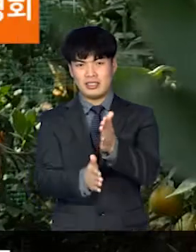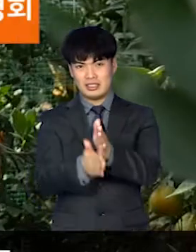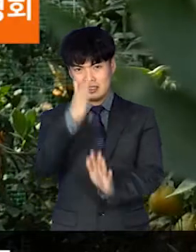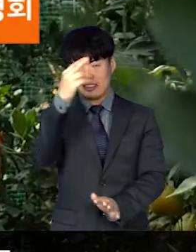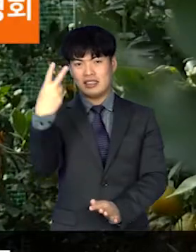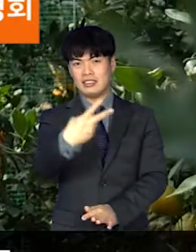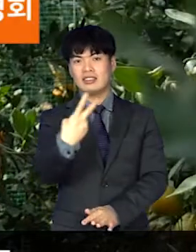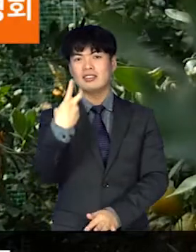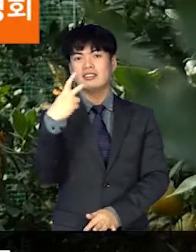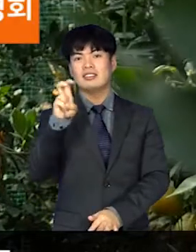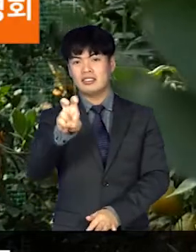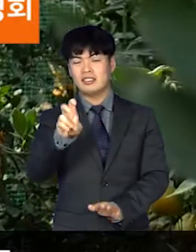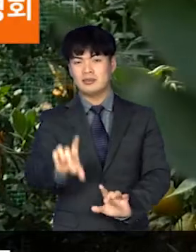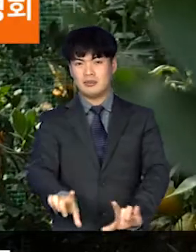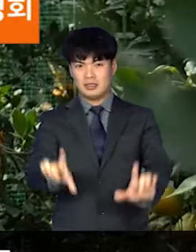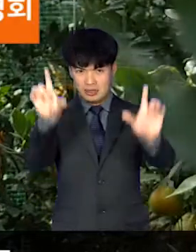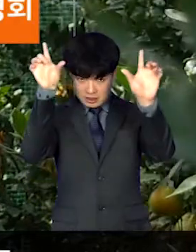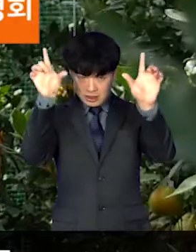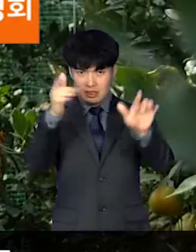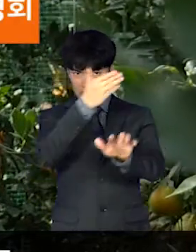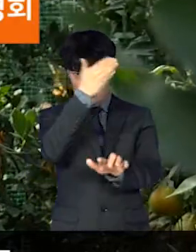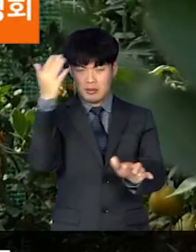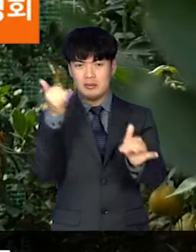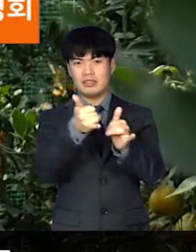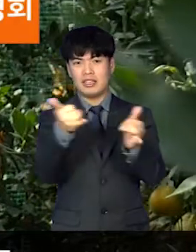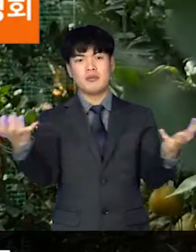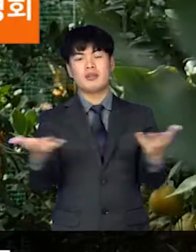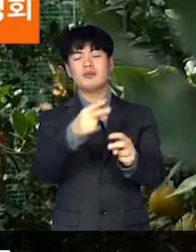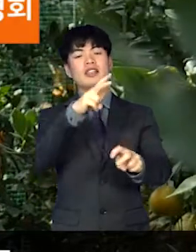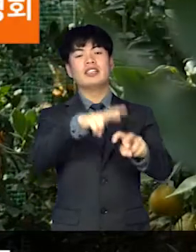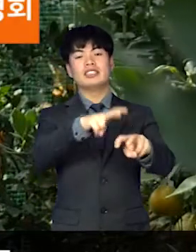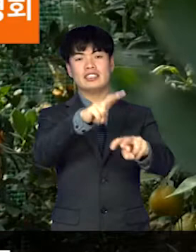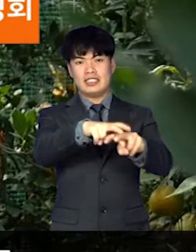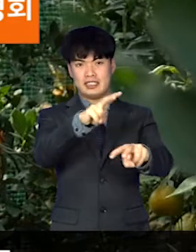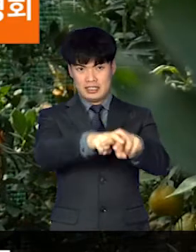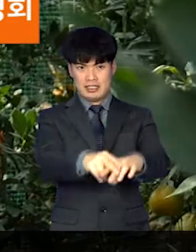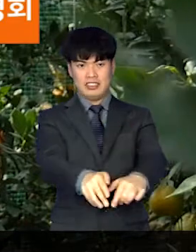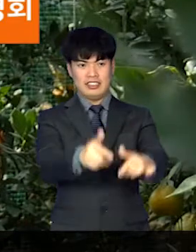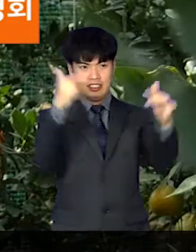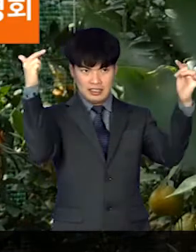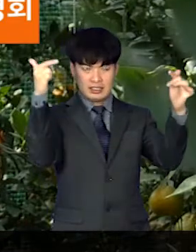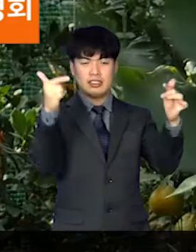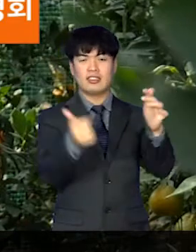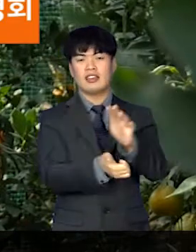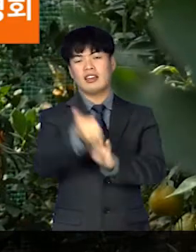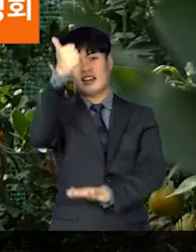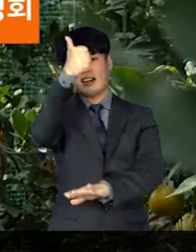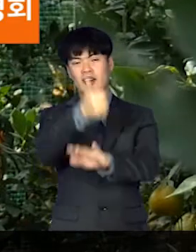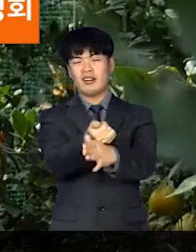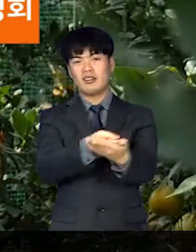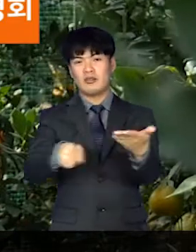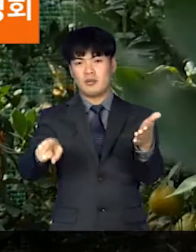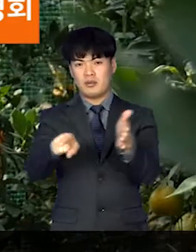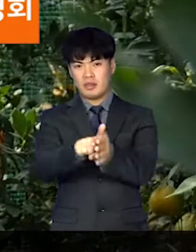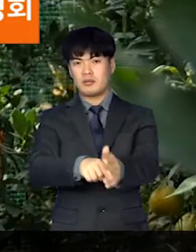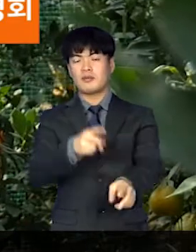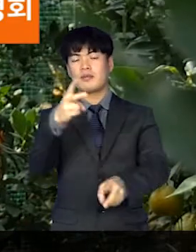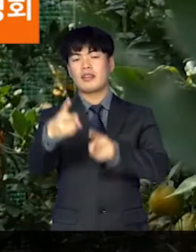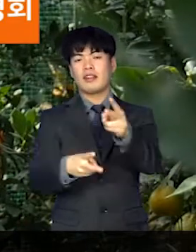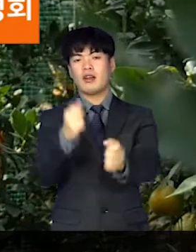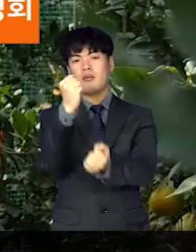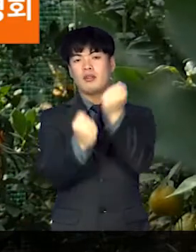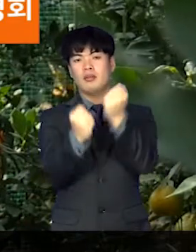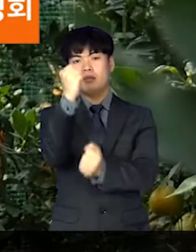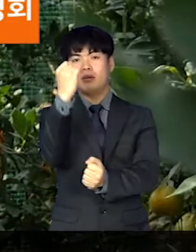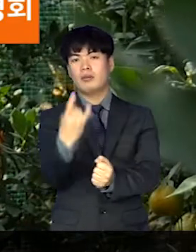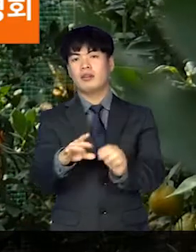천안시가 오는 2020년 역대 최대 규모의 청년 일자리 창출 사업 추진을 앞두고 사업의 성공 추진을 위해 사전 사업